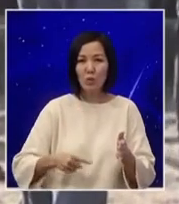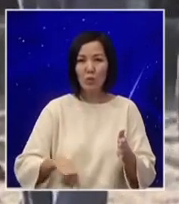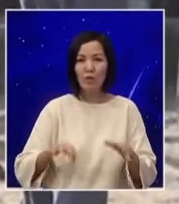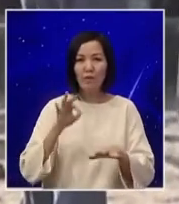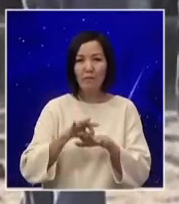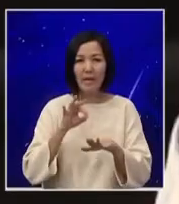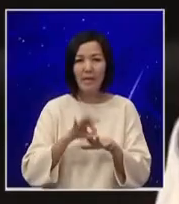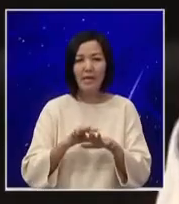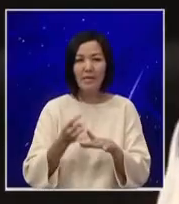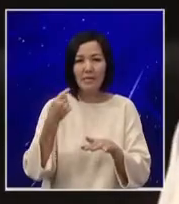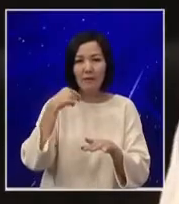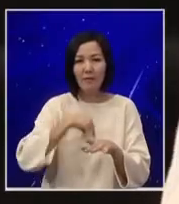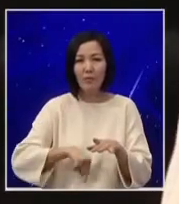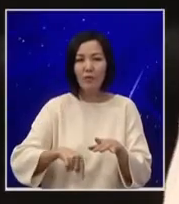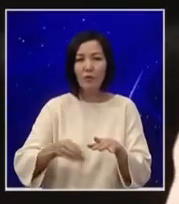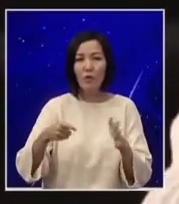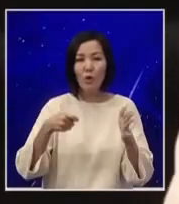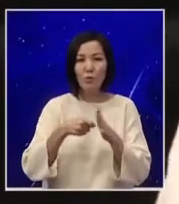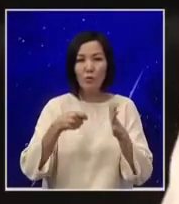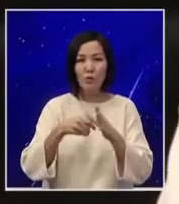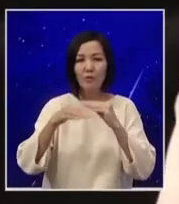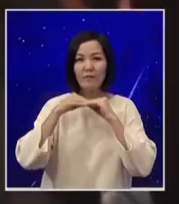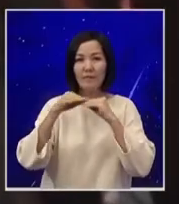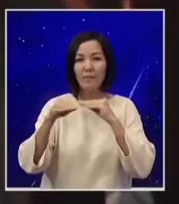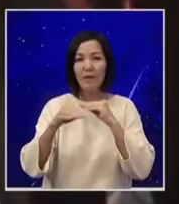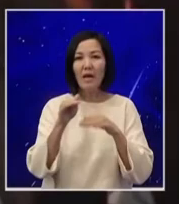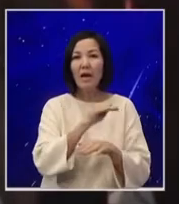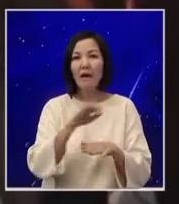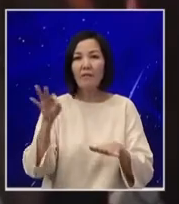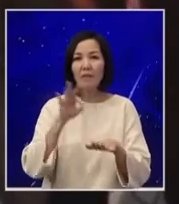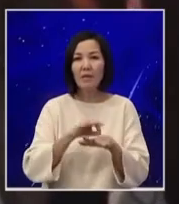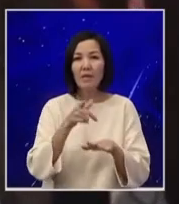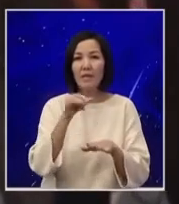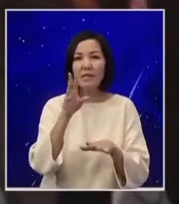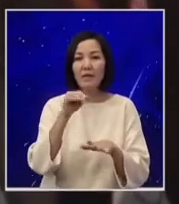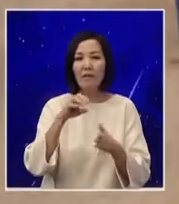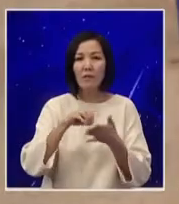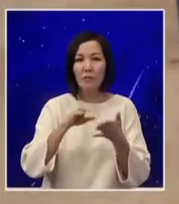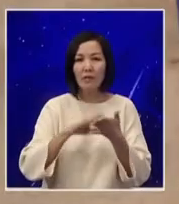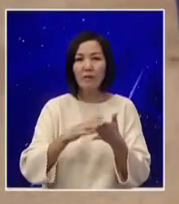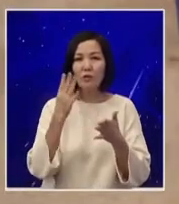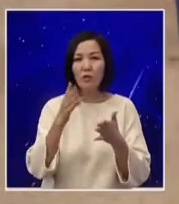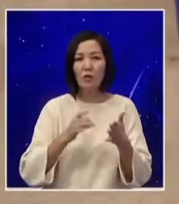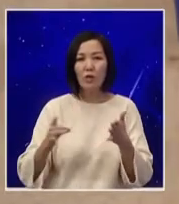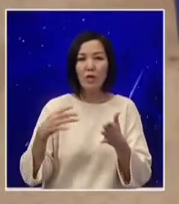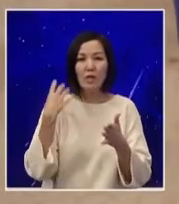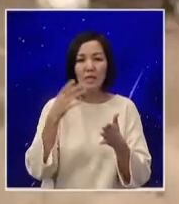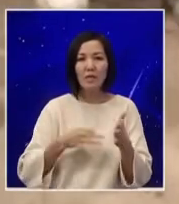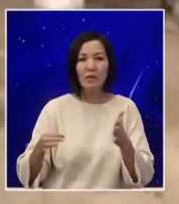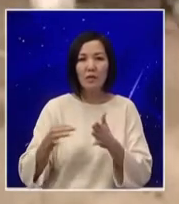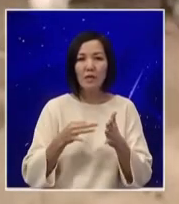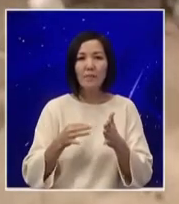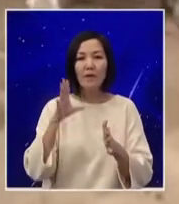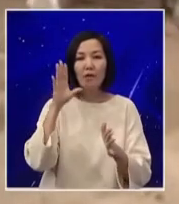попадают на животные когда те пасутся в степи официально болезни костра helios подтвердили в четырех районах касл ордынской